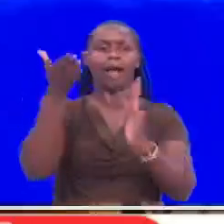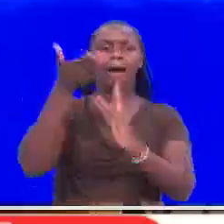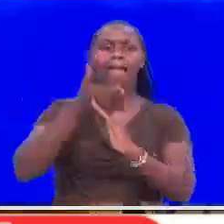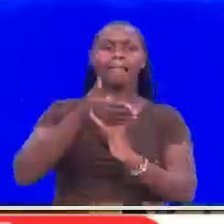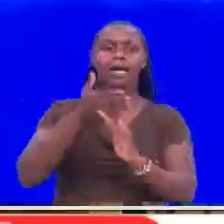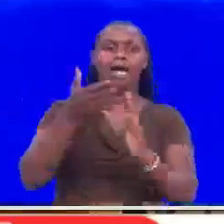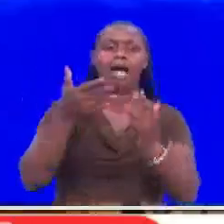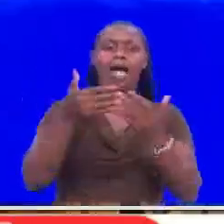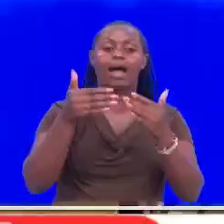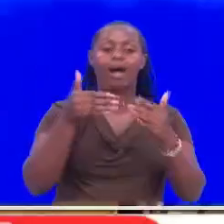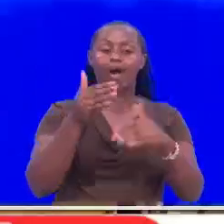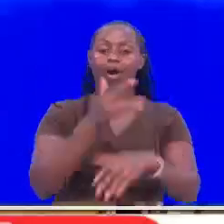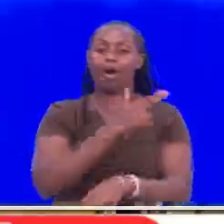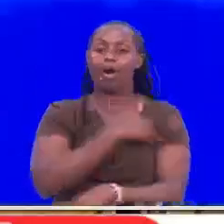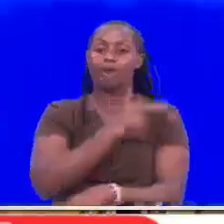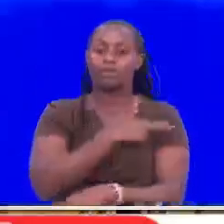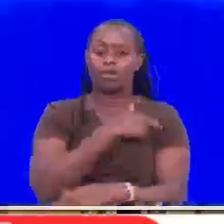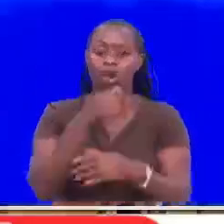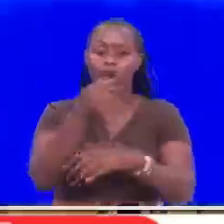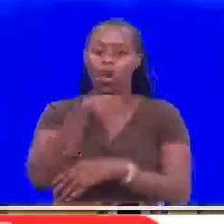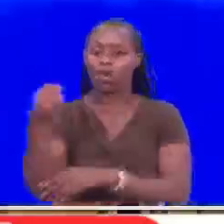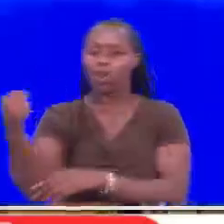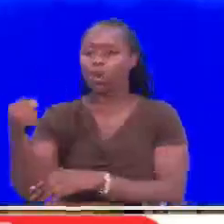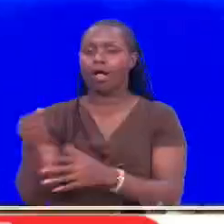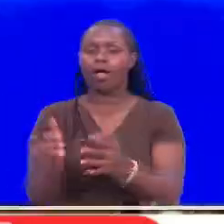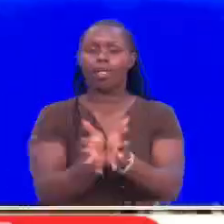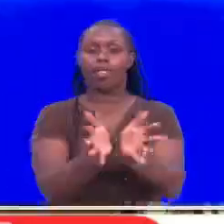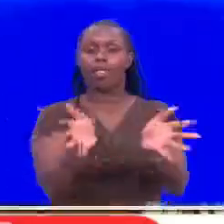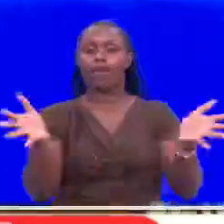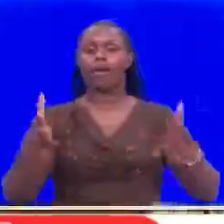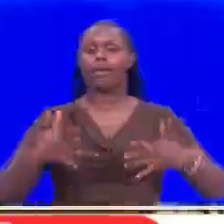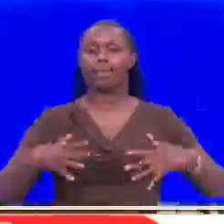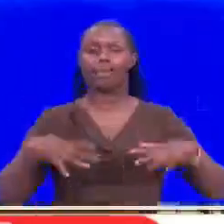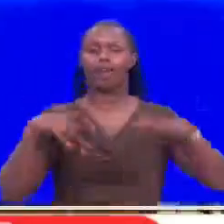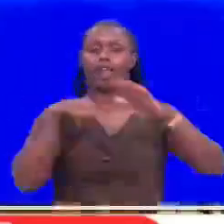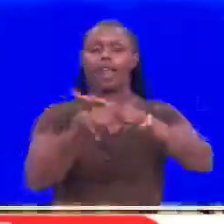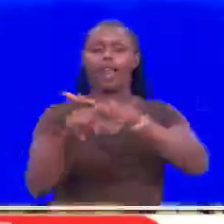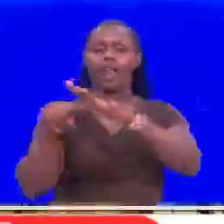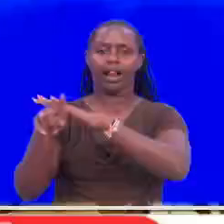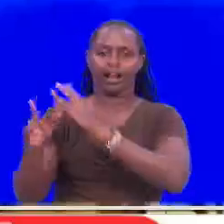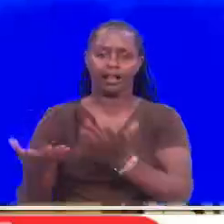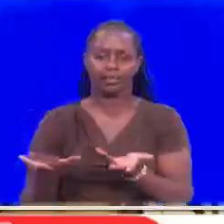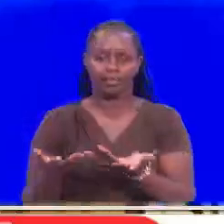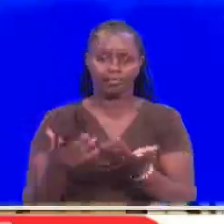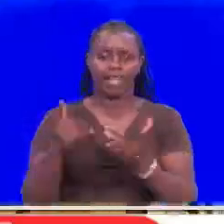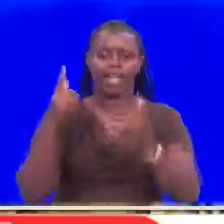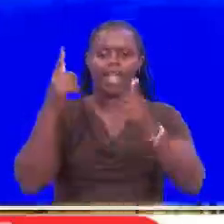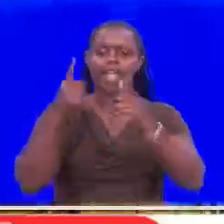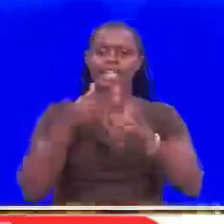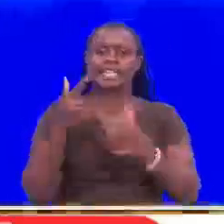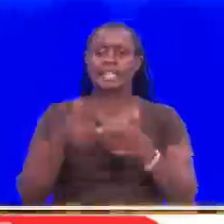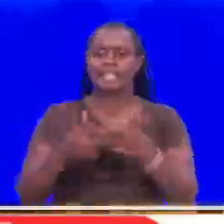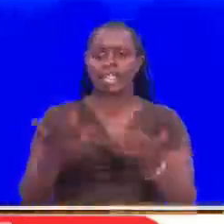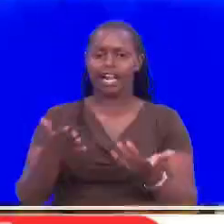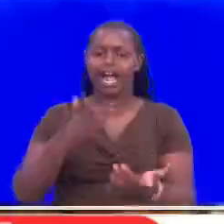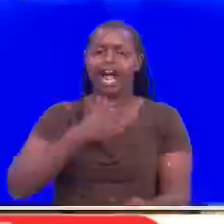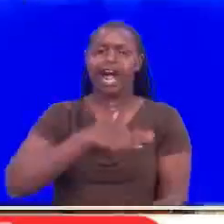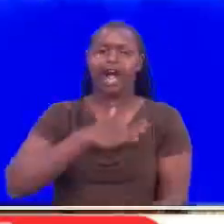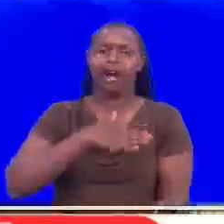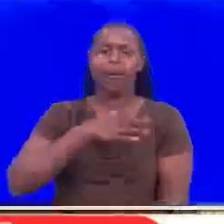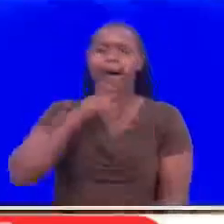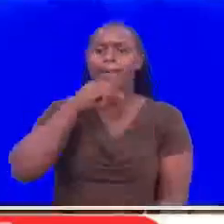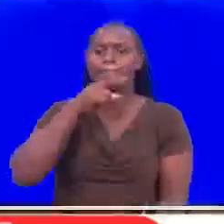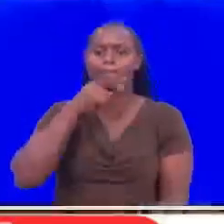hospitali pale mlangoni ni kama katikati, maana kila mtu anaingia. Kisha vijana wetu wanamuona